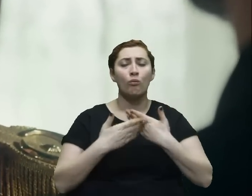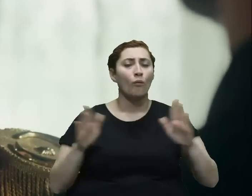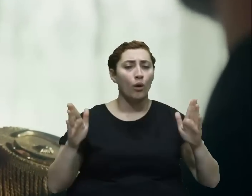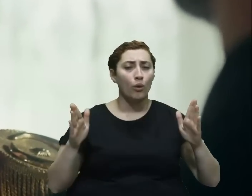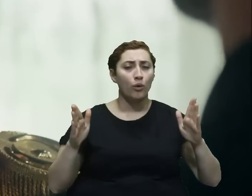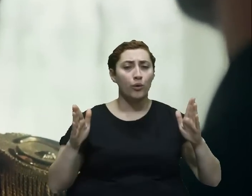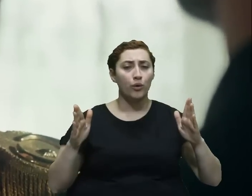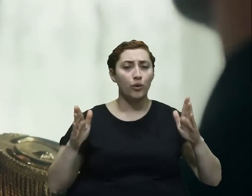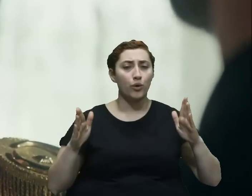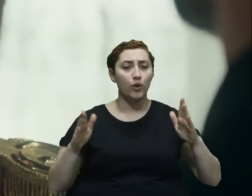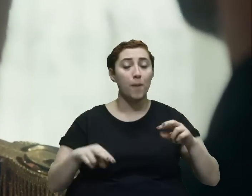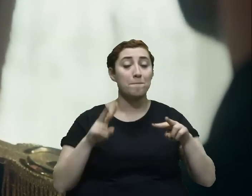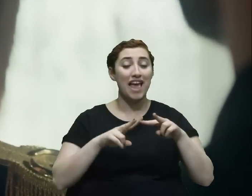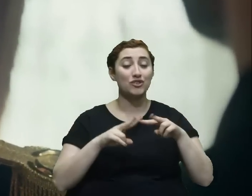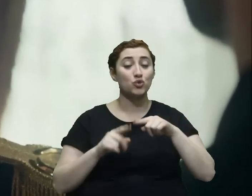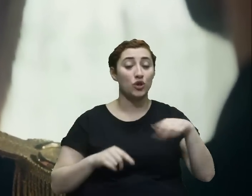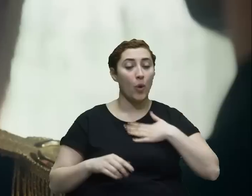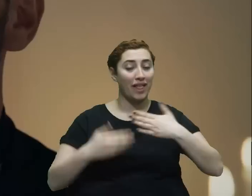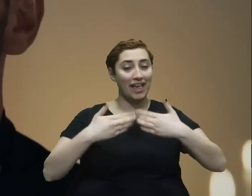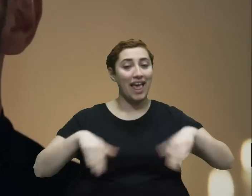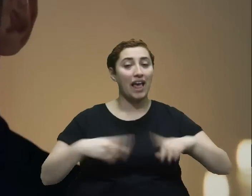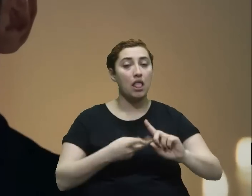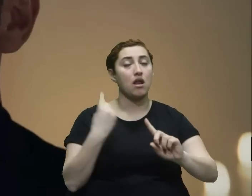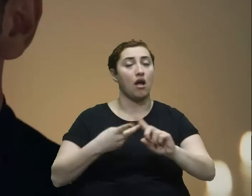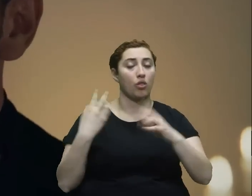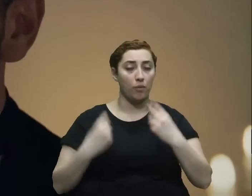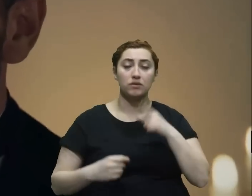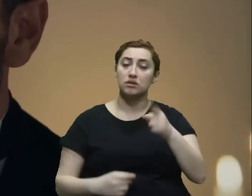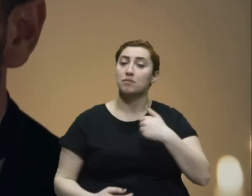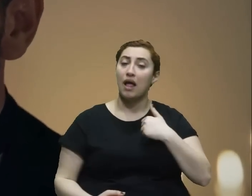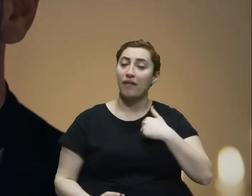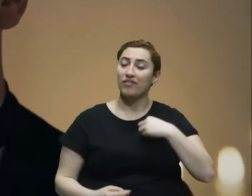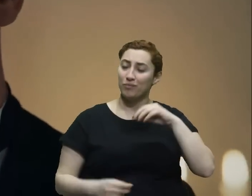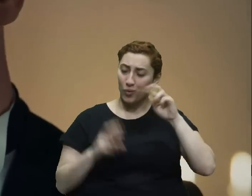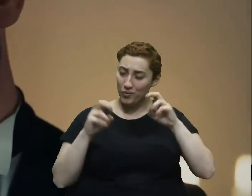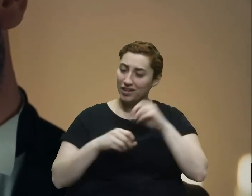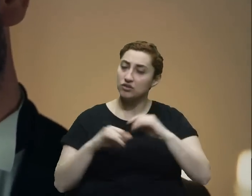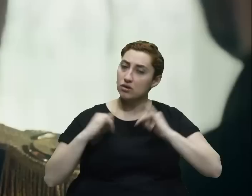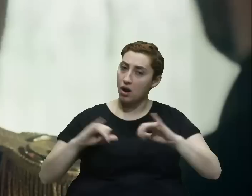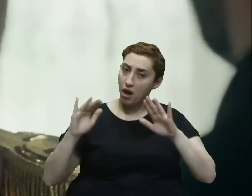büyüğü. Meşrutiyetin önündeki engelleri temizlemek. Siz benden yana rahat olun paşa.